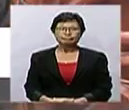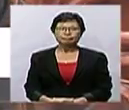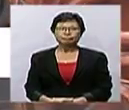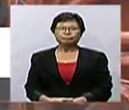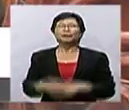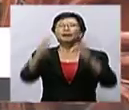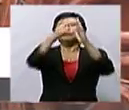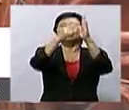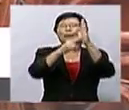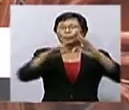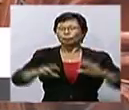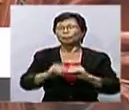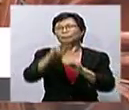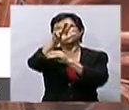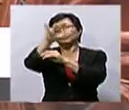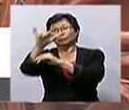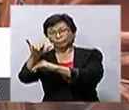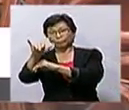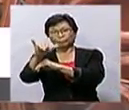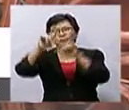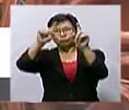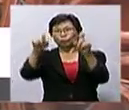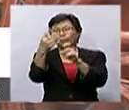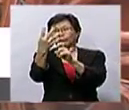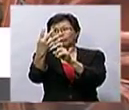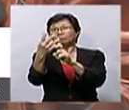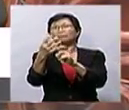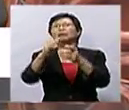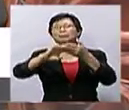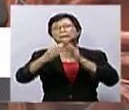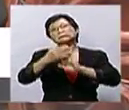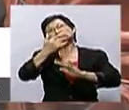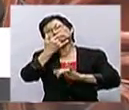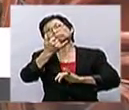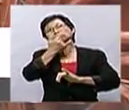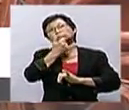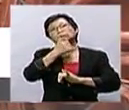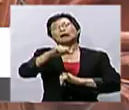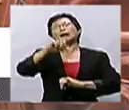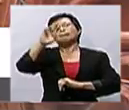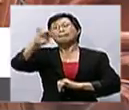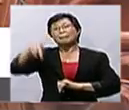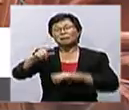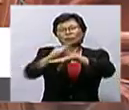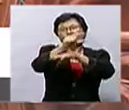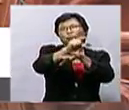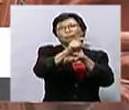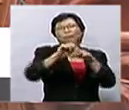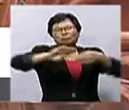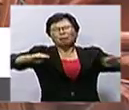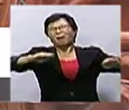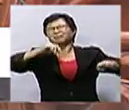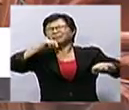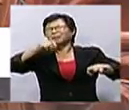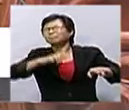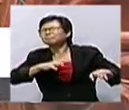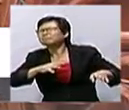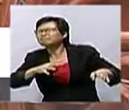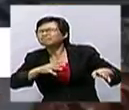Berdasarkan Peraturan Mesyuarat 36-4 adalah menjadi kesalahan bagi ahli Dewan Rakyat yang menggunakan bahasa kurang